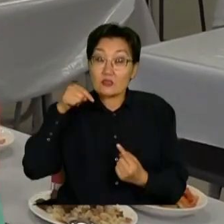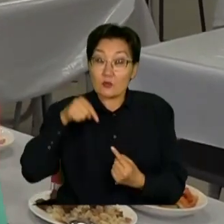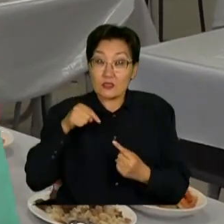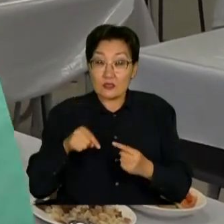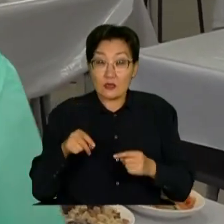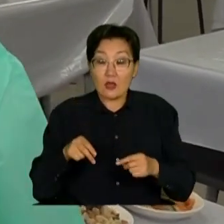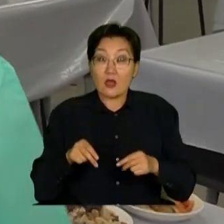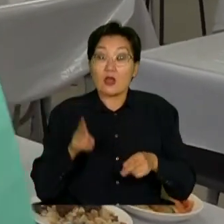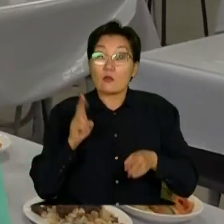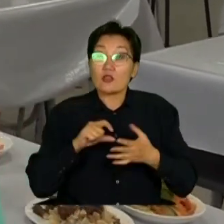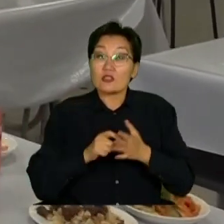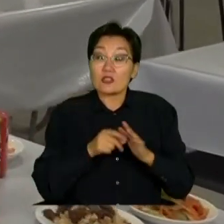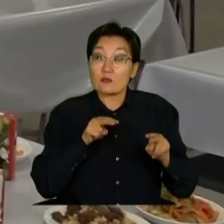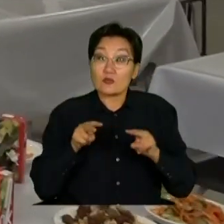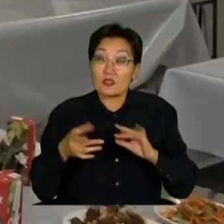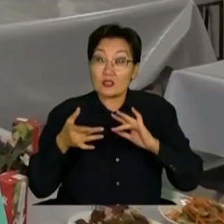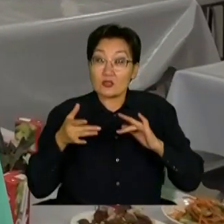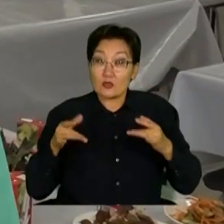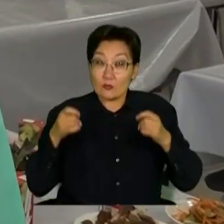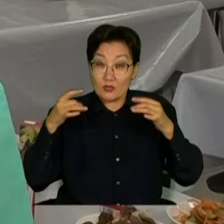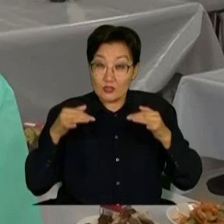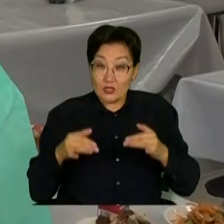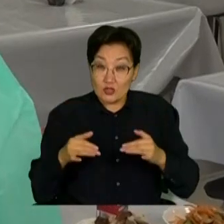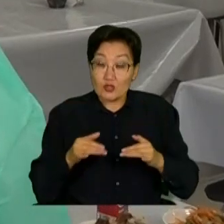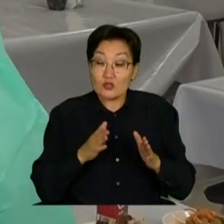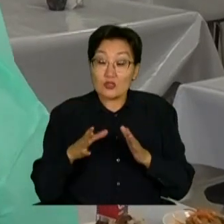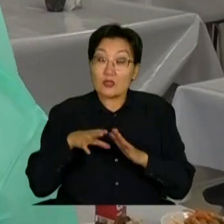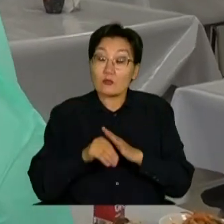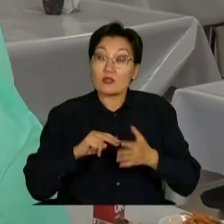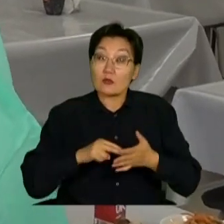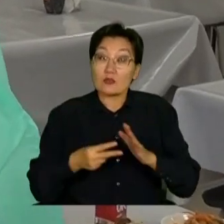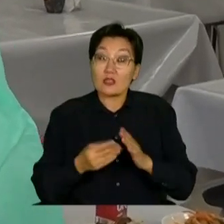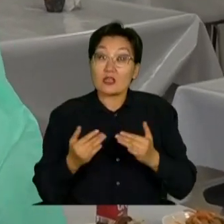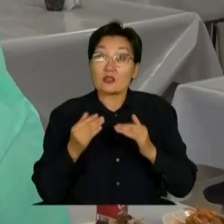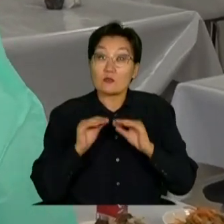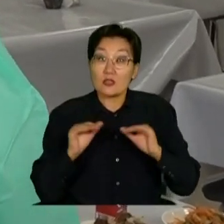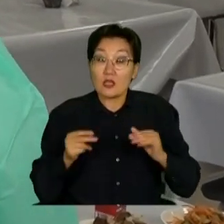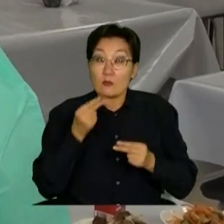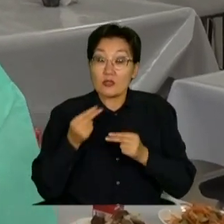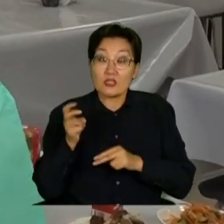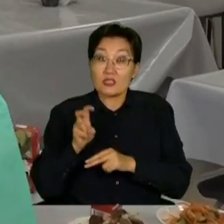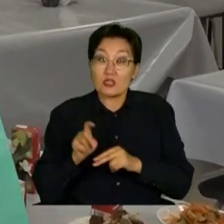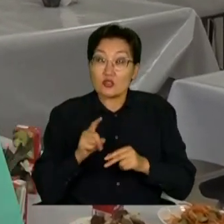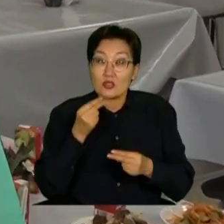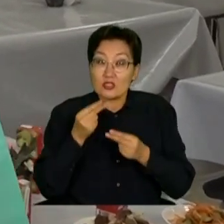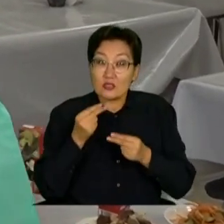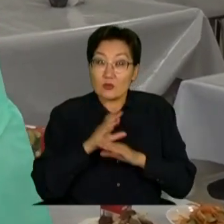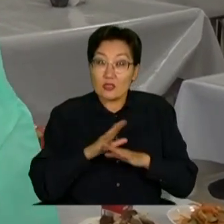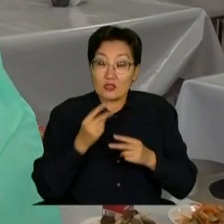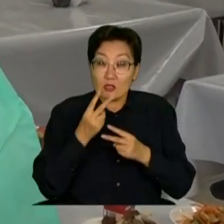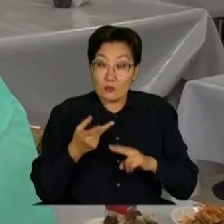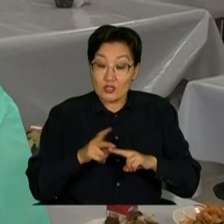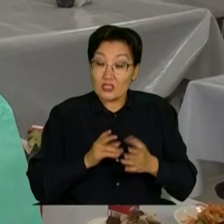мектеп асханаларын қадағалаудың электронды жүйесін енгізсек пе дейміз. Яғни қанша баланың тамақтануға келгенін, не жеген жемегенін көре алсақ,